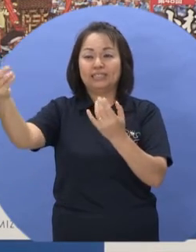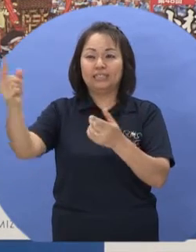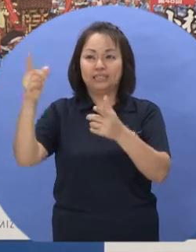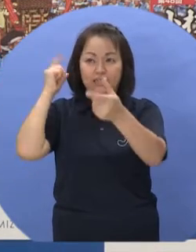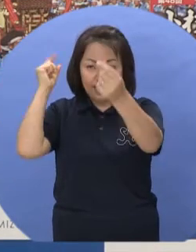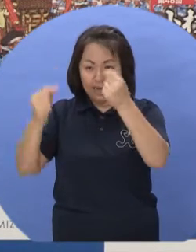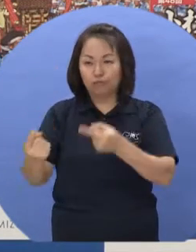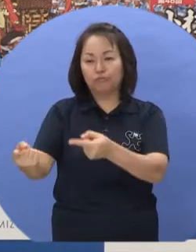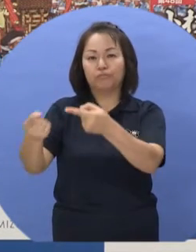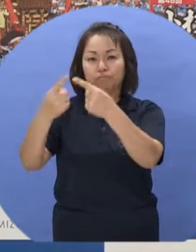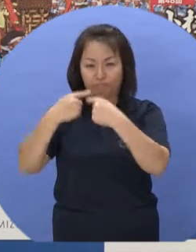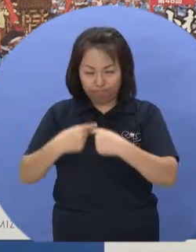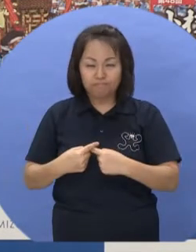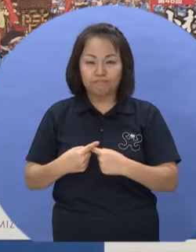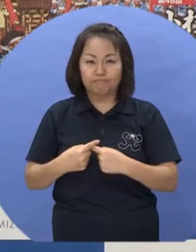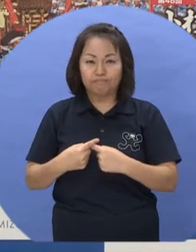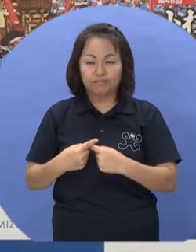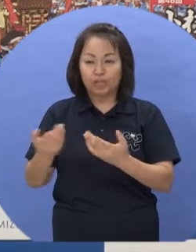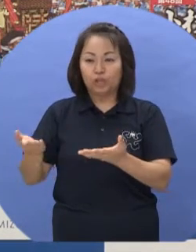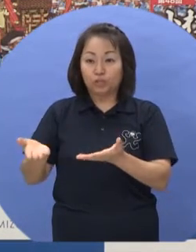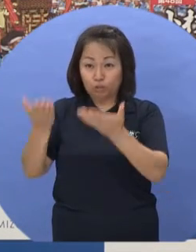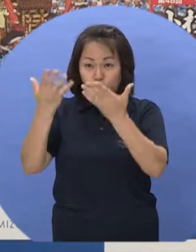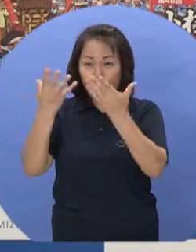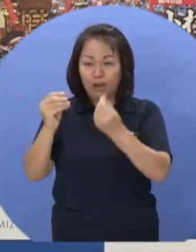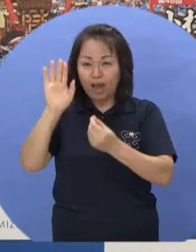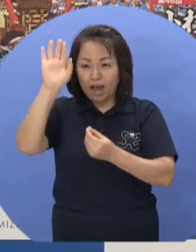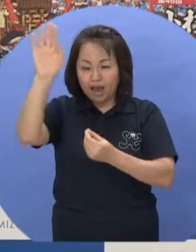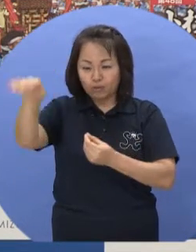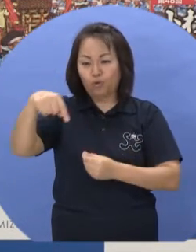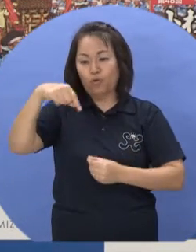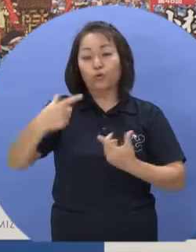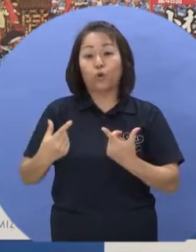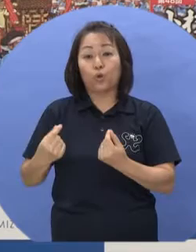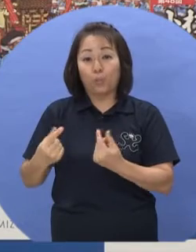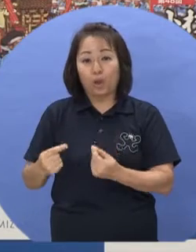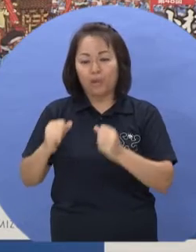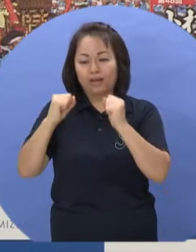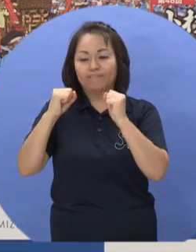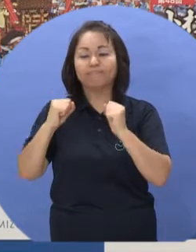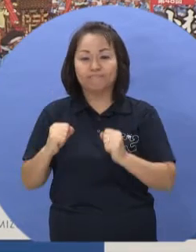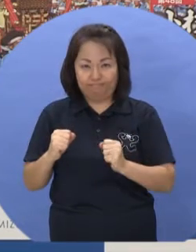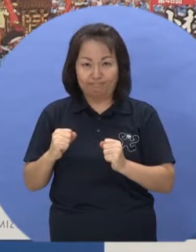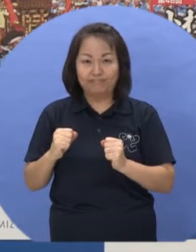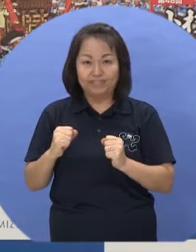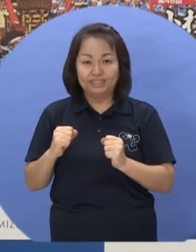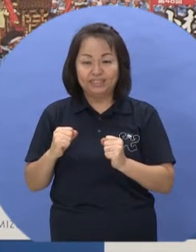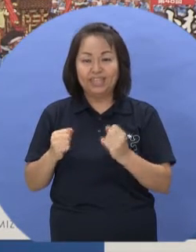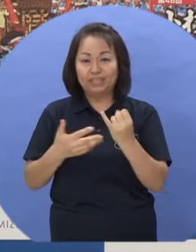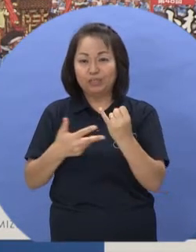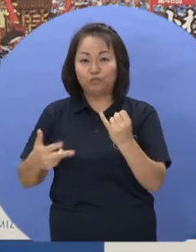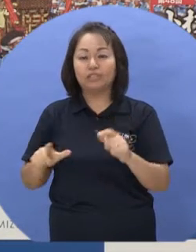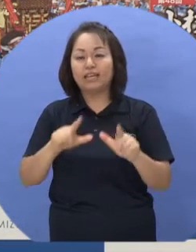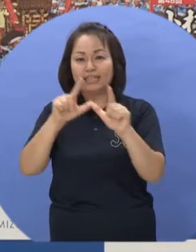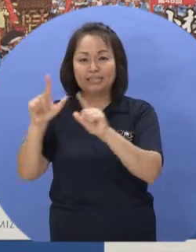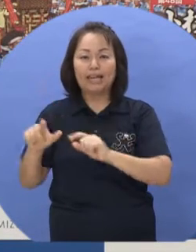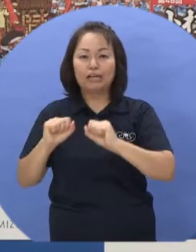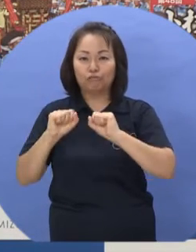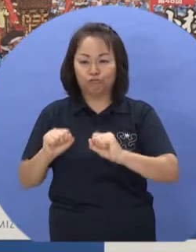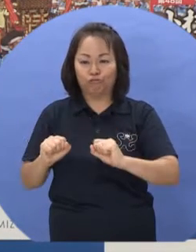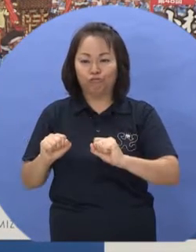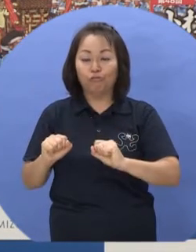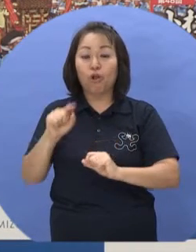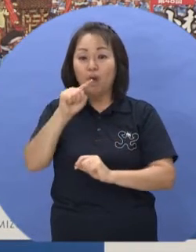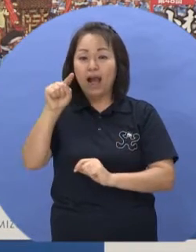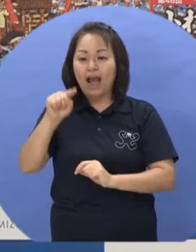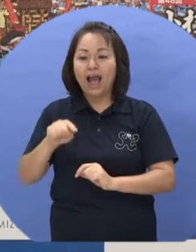後就職をされて射水市内に定住される方、こういった方を I ターン型ということで支援をしていき